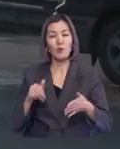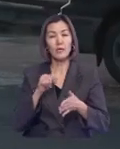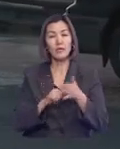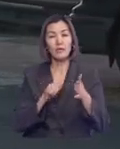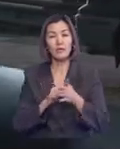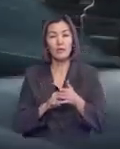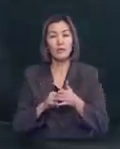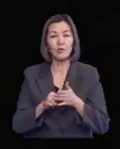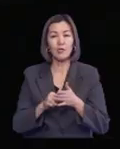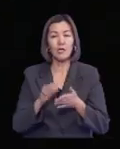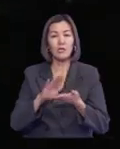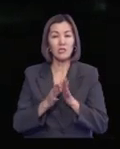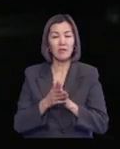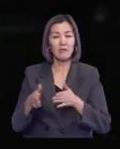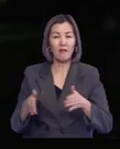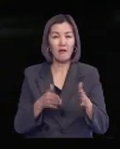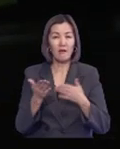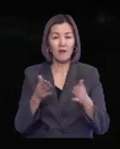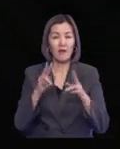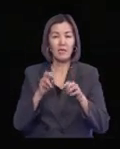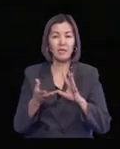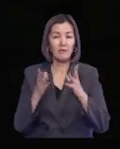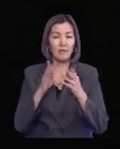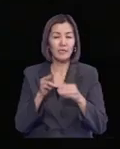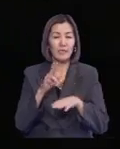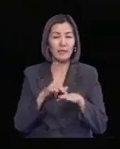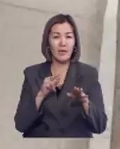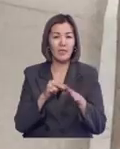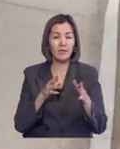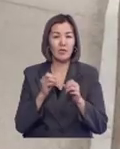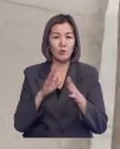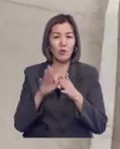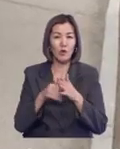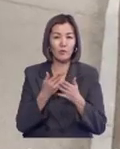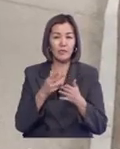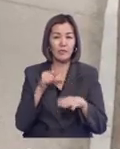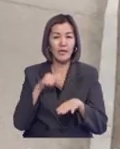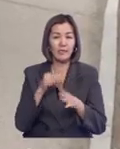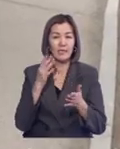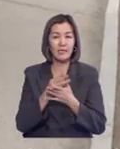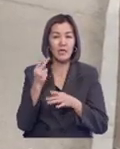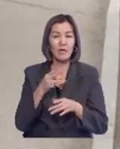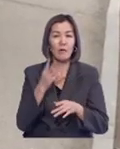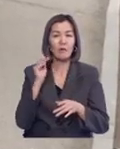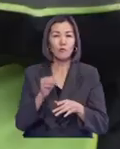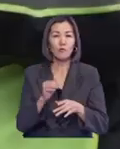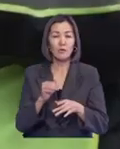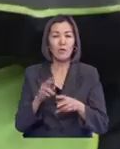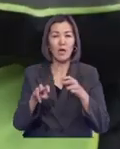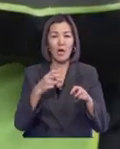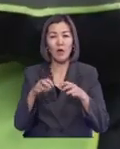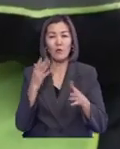бірі жолдардың жағдайы. Рейд барысында полиция қызметкерлері жол қауіпсіздігіне теріс әсер ететін 23000-нан аса